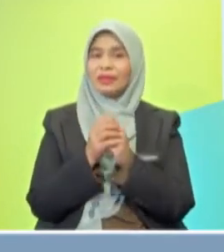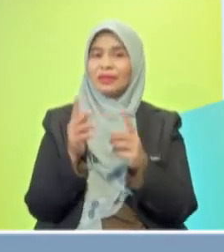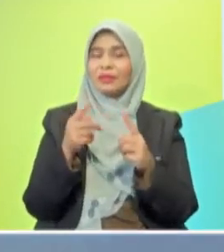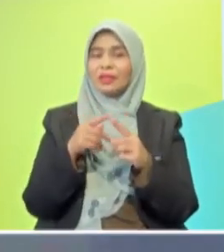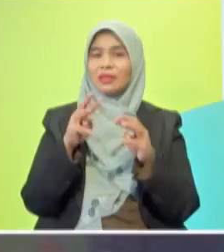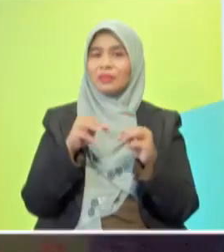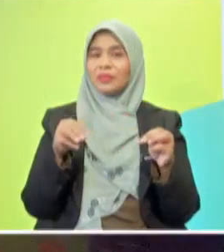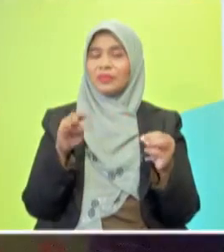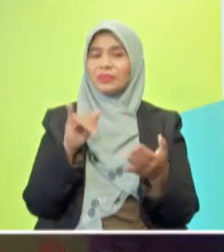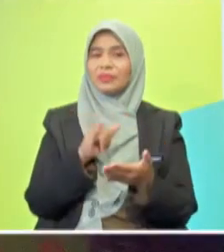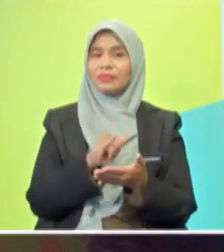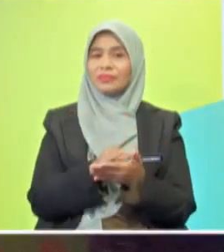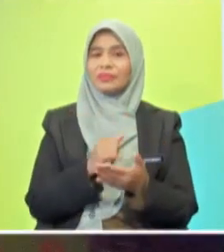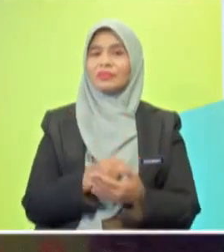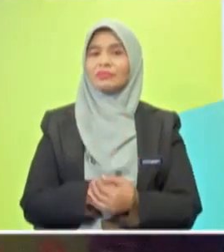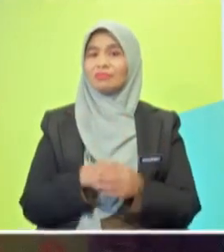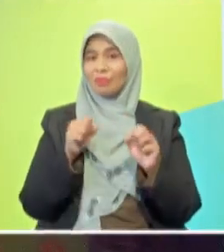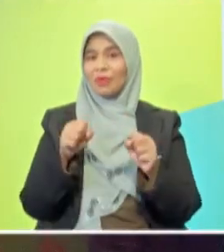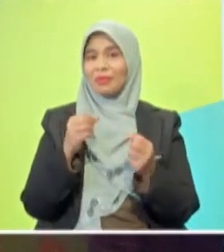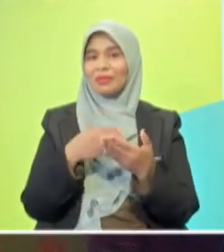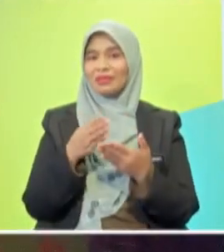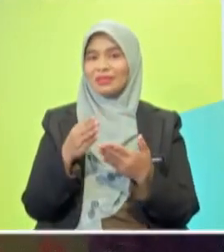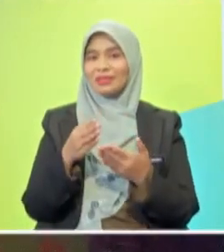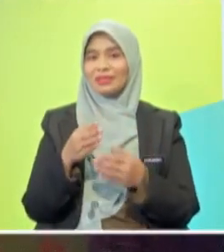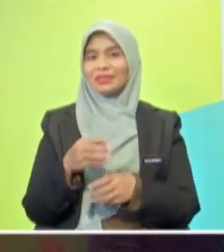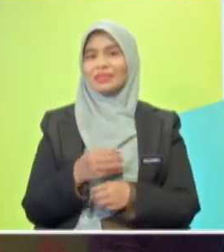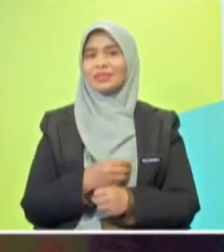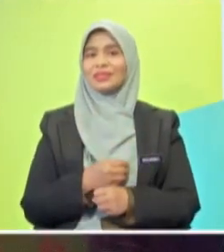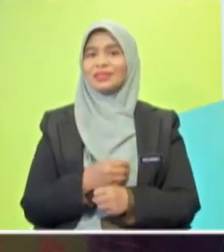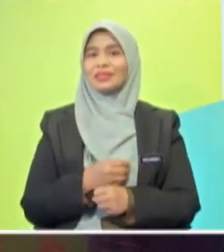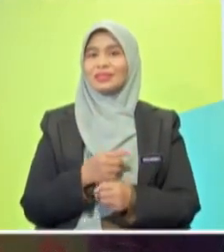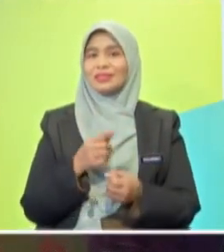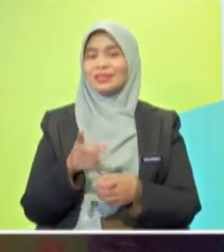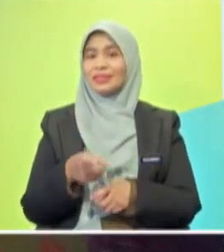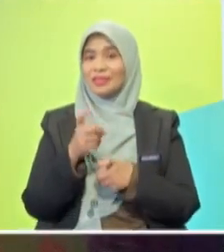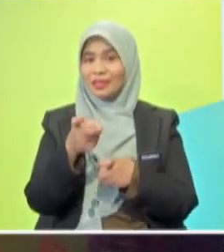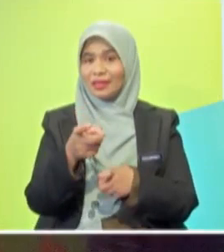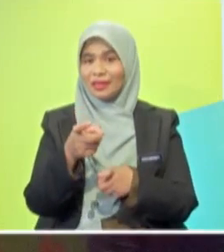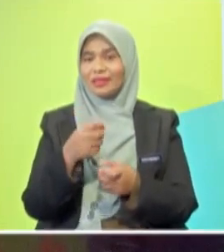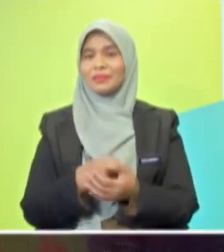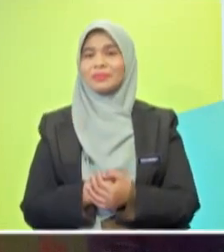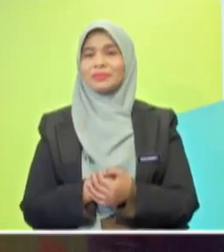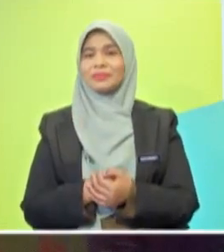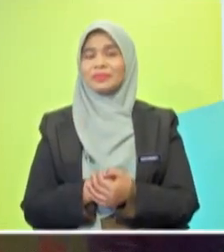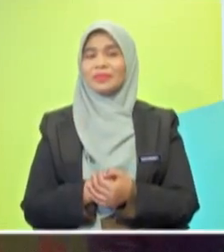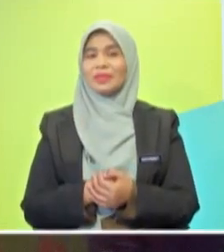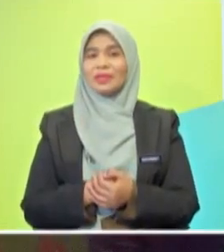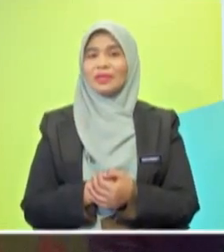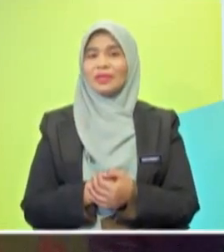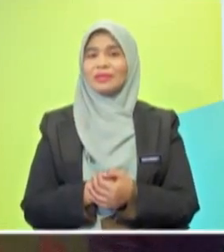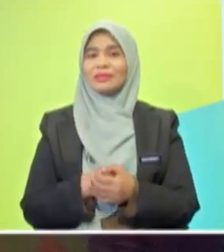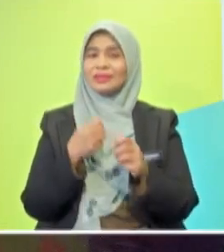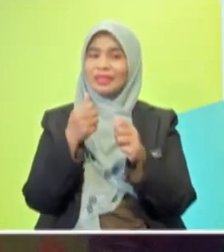Ada ganjaran ke? Aiman boleh bagi ganjaran. Baiklah. Yeah, mesti dapat ganjaran. Kita bagi. Siap jawapan yang betul, nanti kita di hujung nanti kita